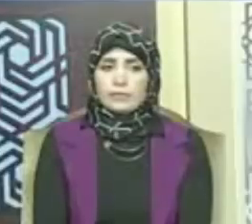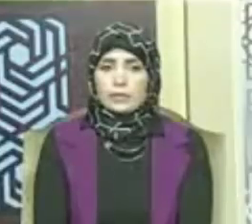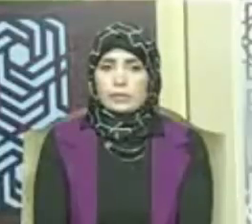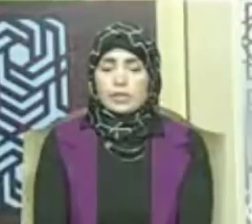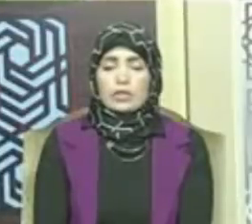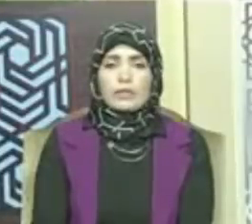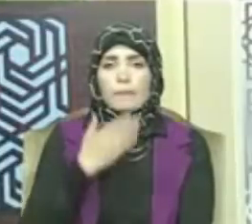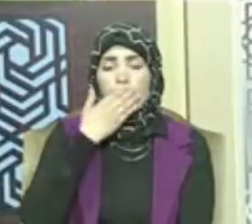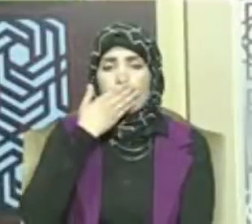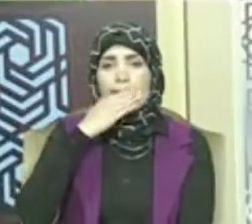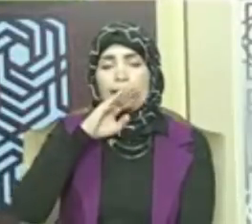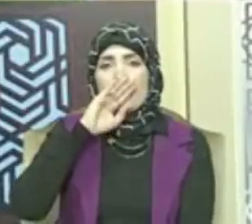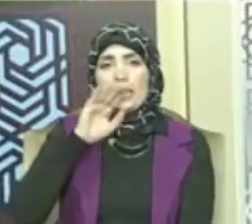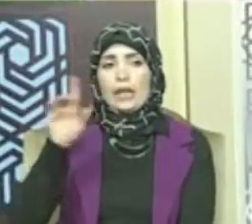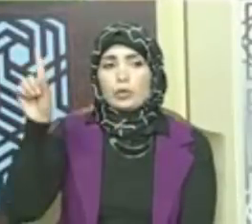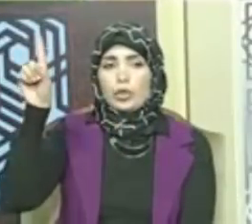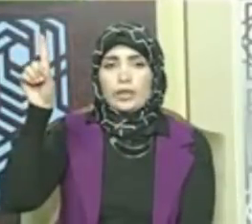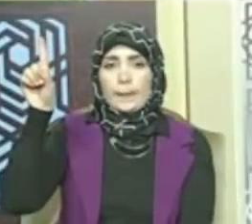الحمد لله،